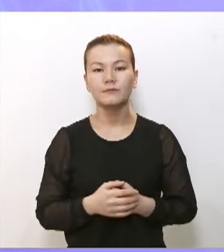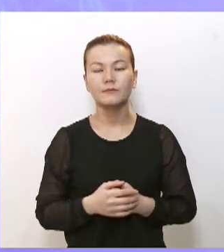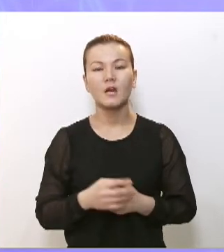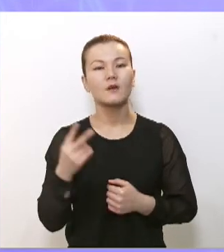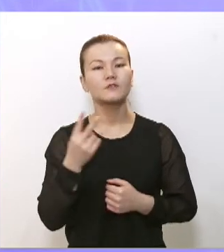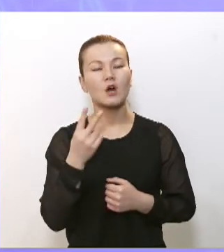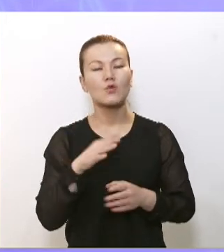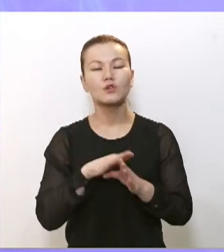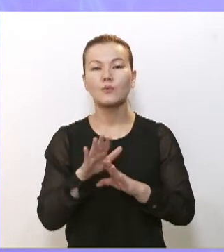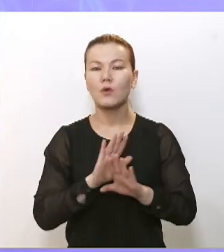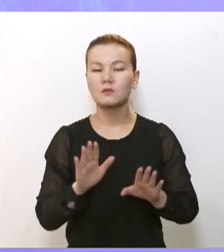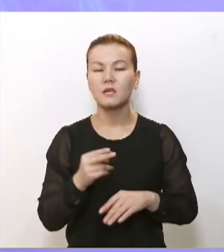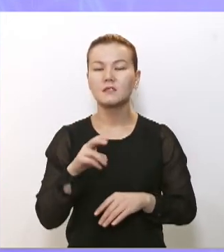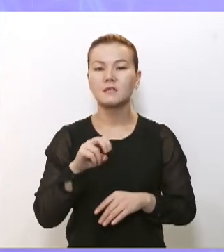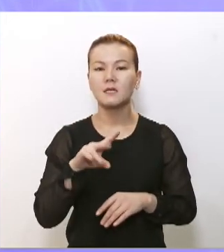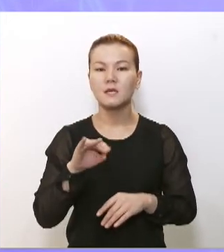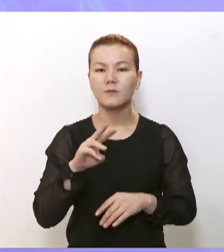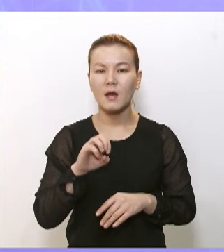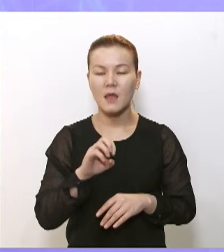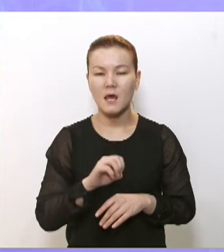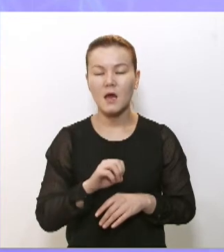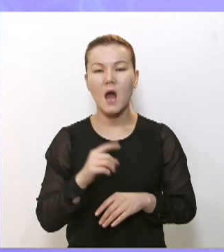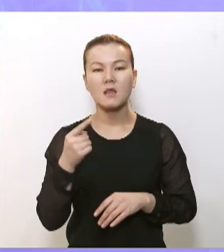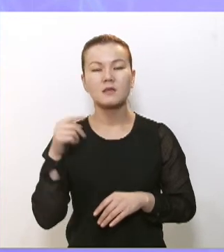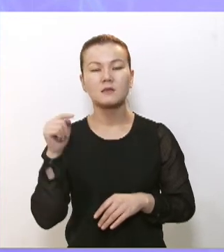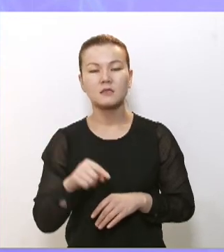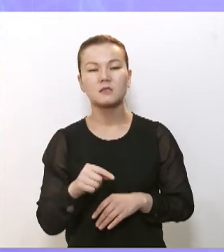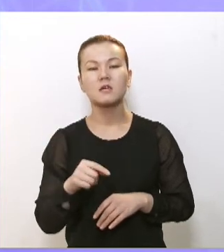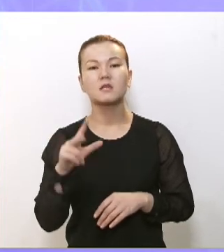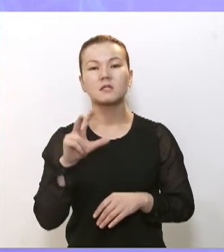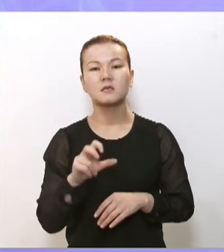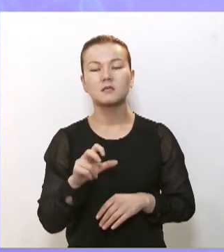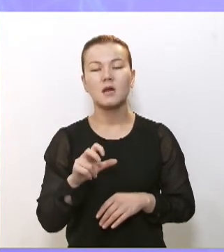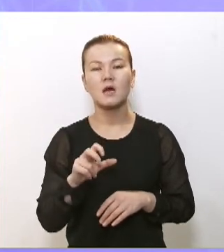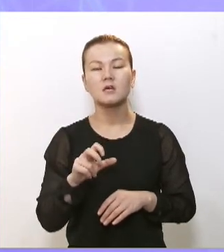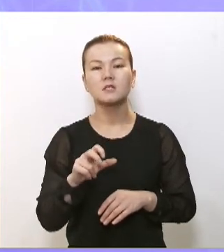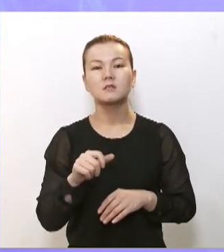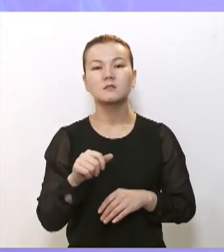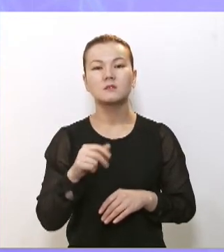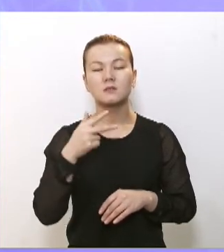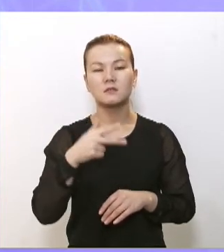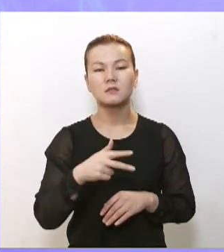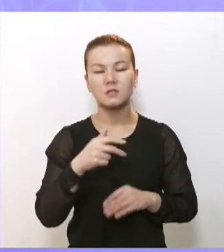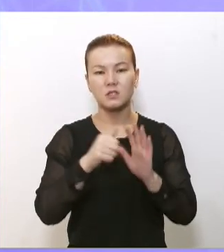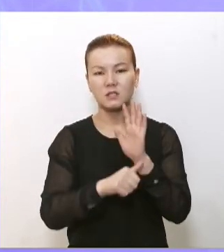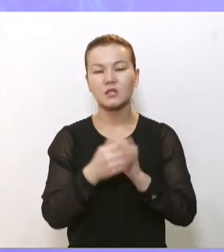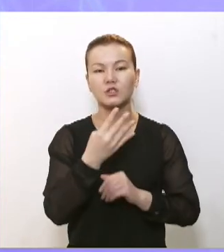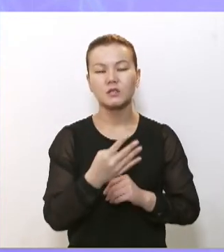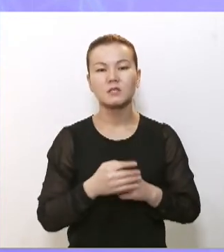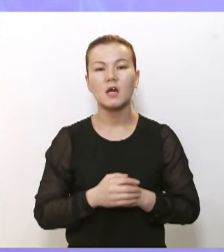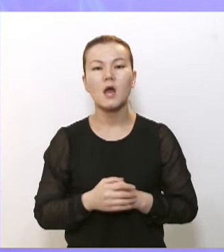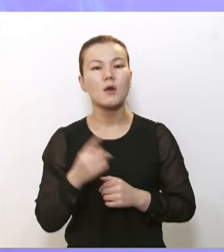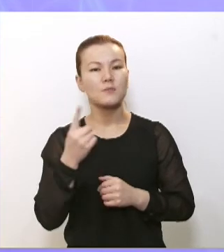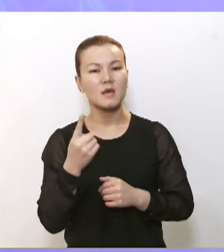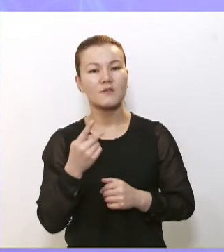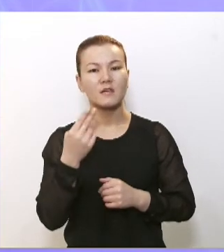второе неполное делимое 1 1364 первая